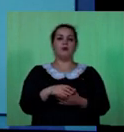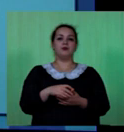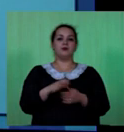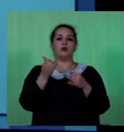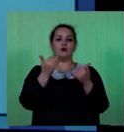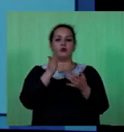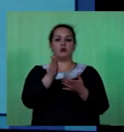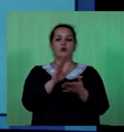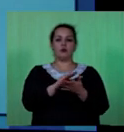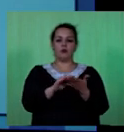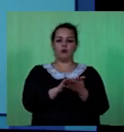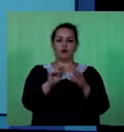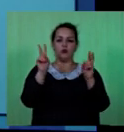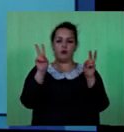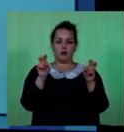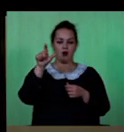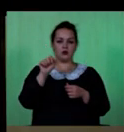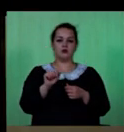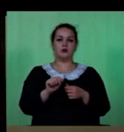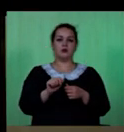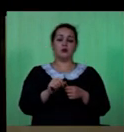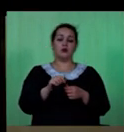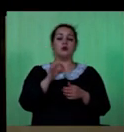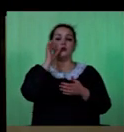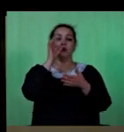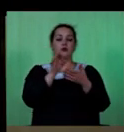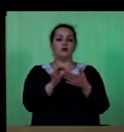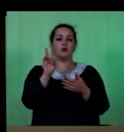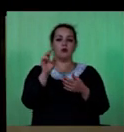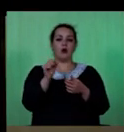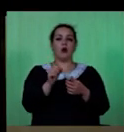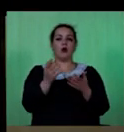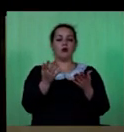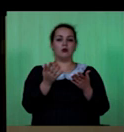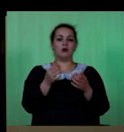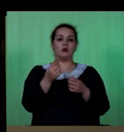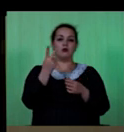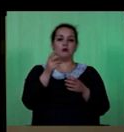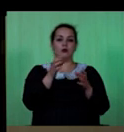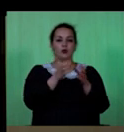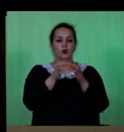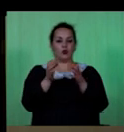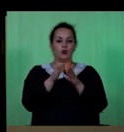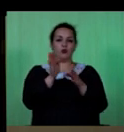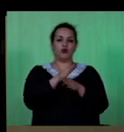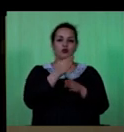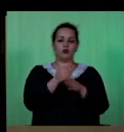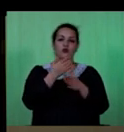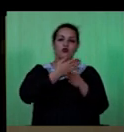Сегодня мы будем повторять тему глагол. Скажите, пожалуйста, на какие две группы делятся части